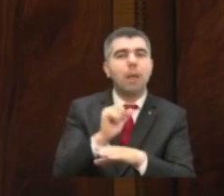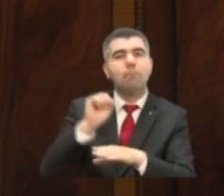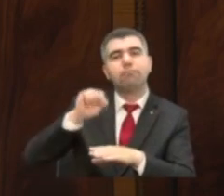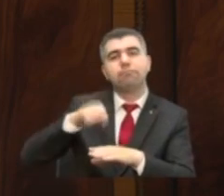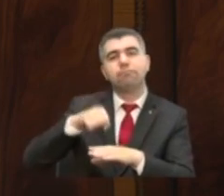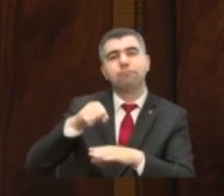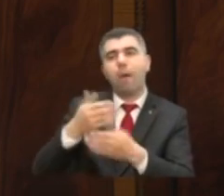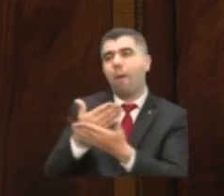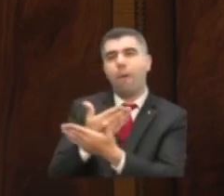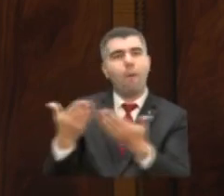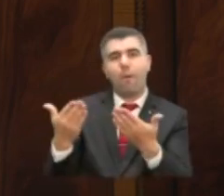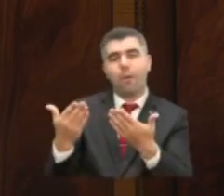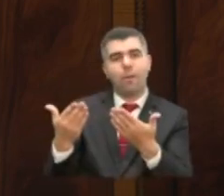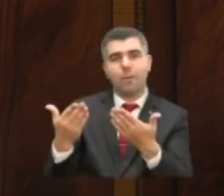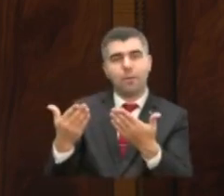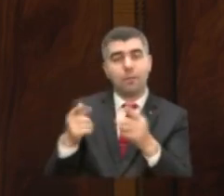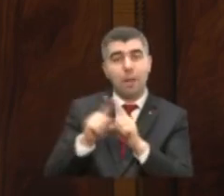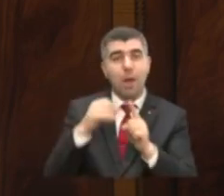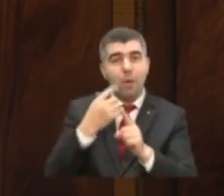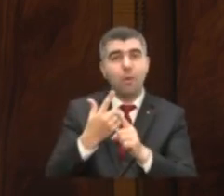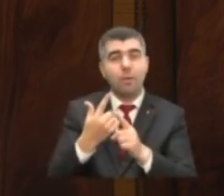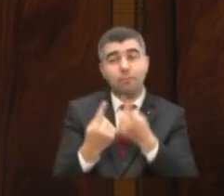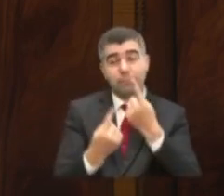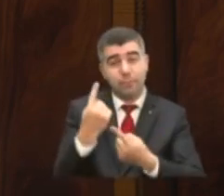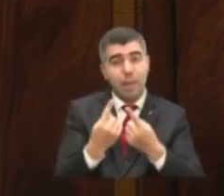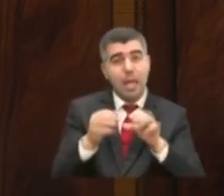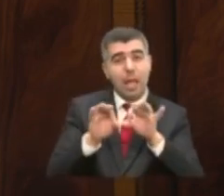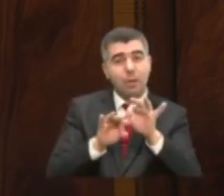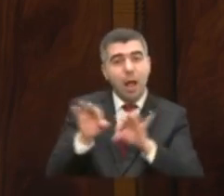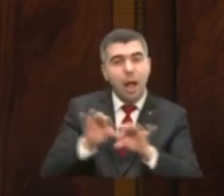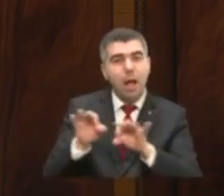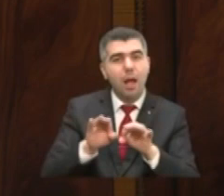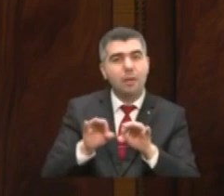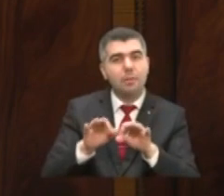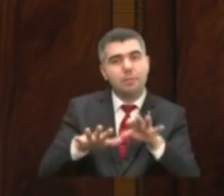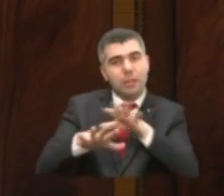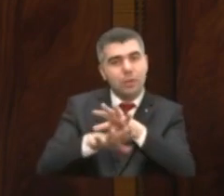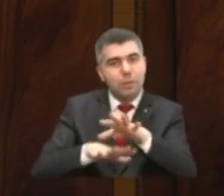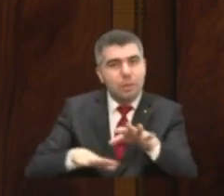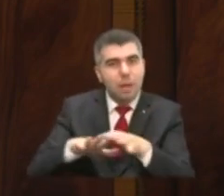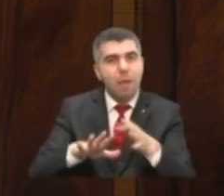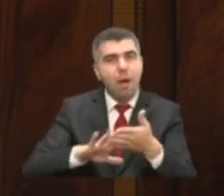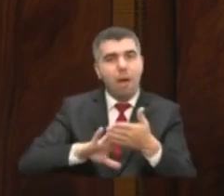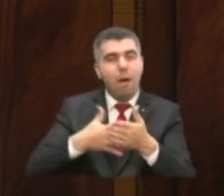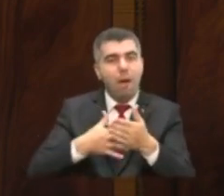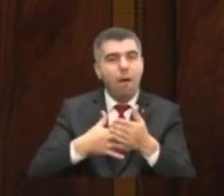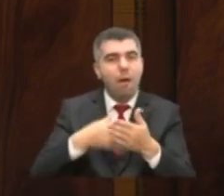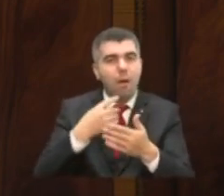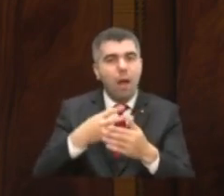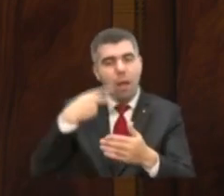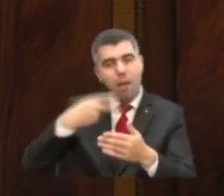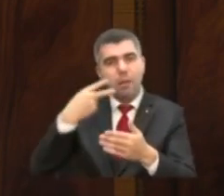ونجاعة هذه البرامج والإجراءات والأوراس الاجتماعية التي تكلمت عنها السيد الرئيس